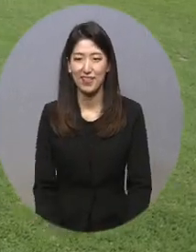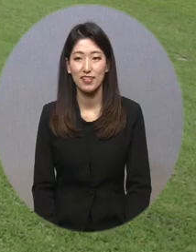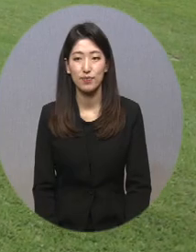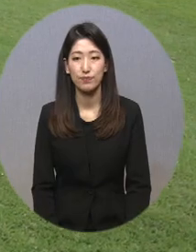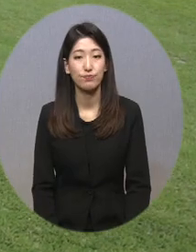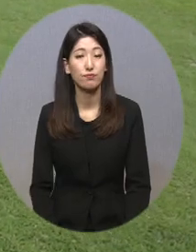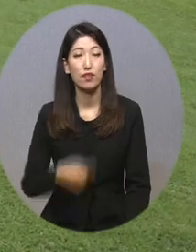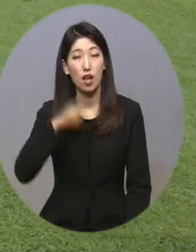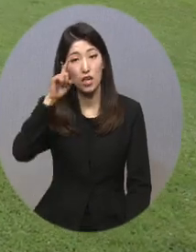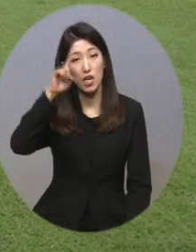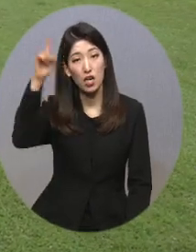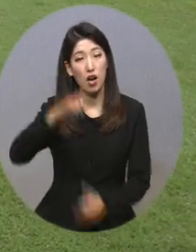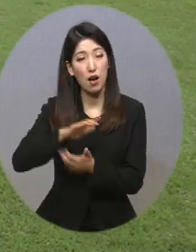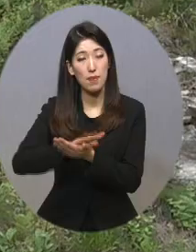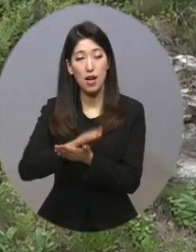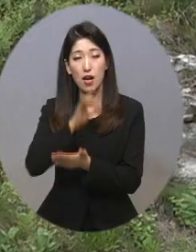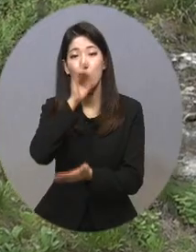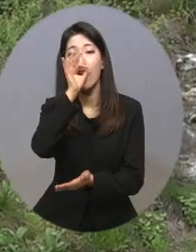키가 커서 밟기 힘들걸?